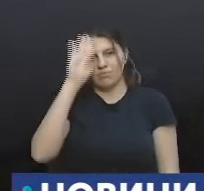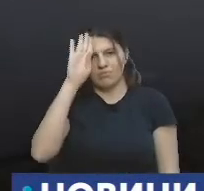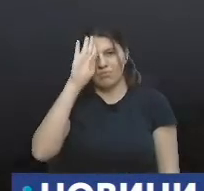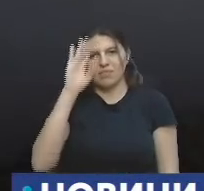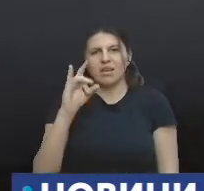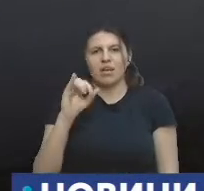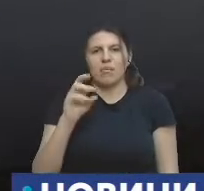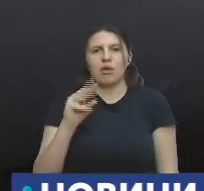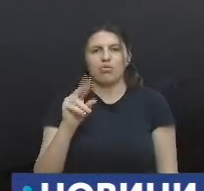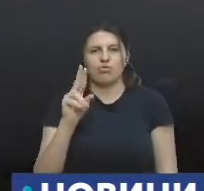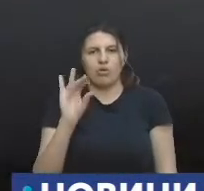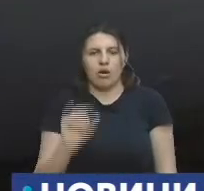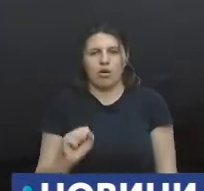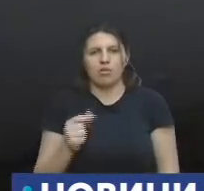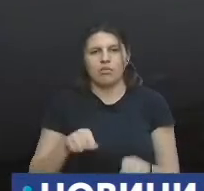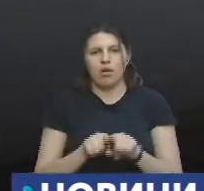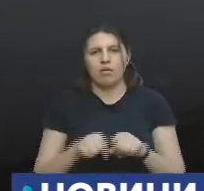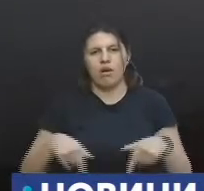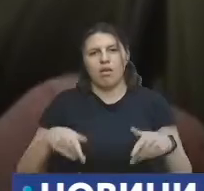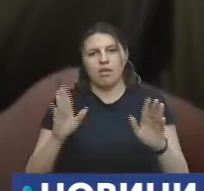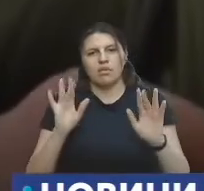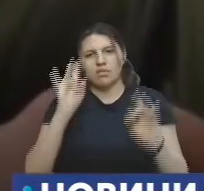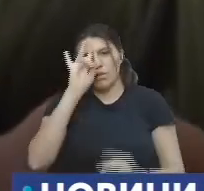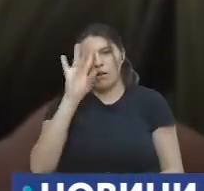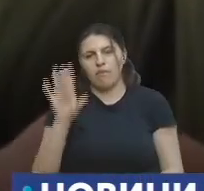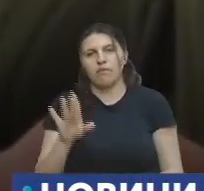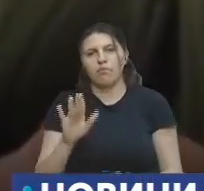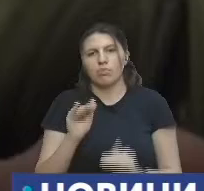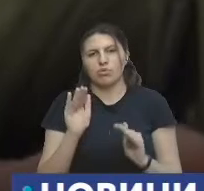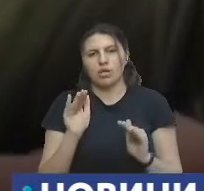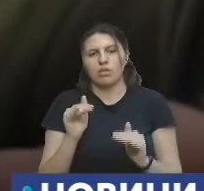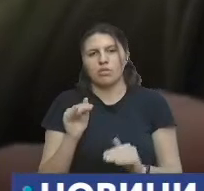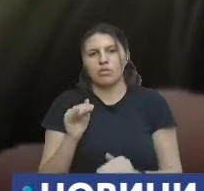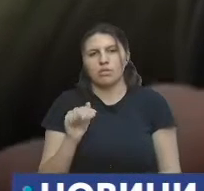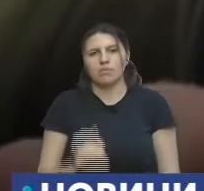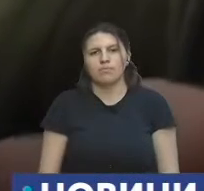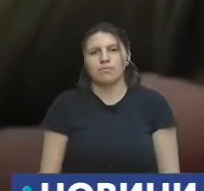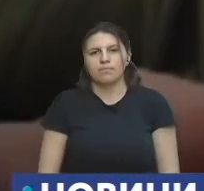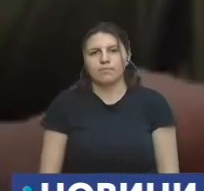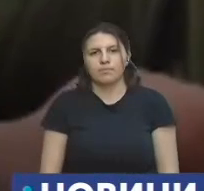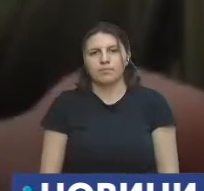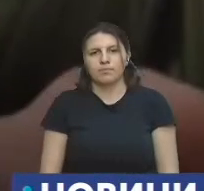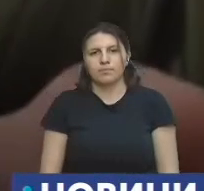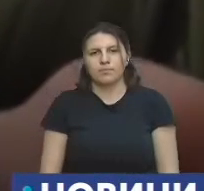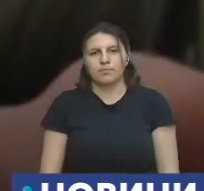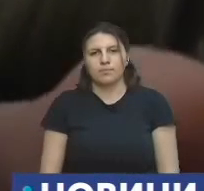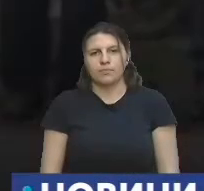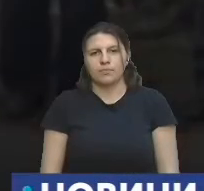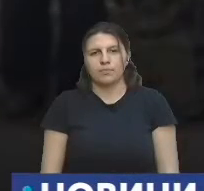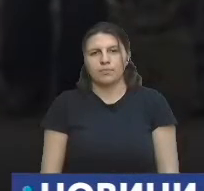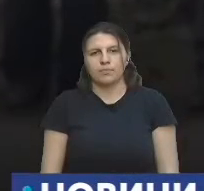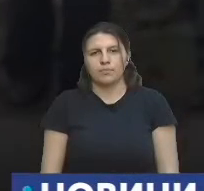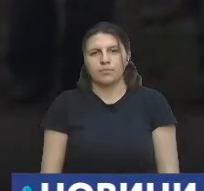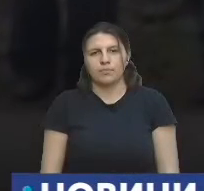Михальчука. Так, на Алеї Слави у Харкові прощаються з бійцем. Душу раба твого Сергія спасе у покой.